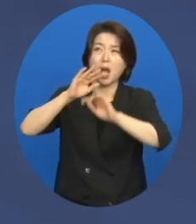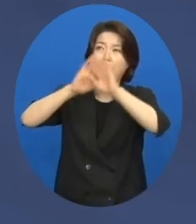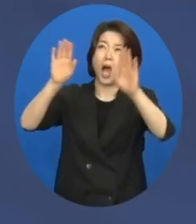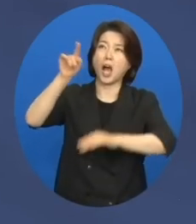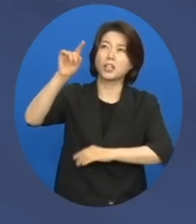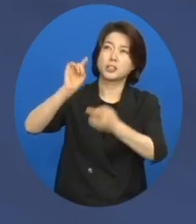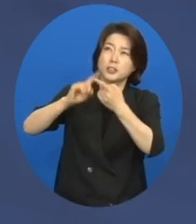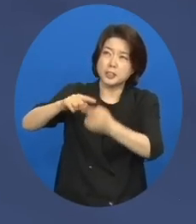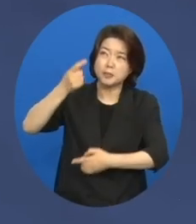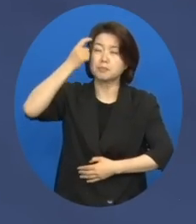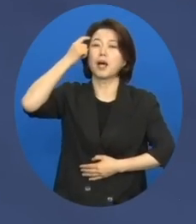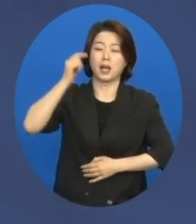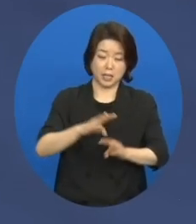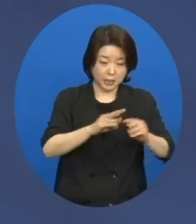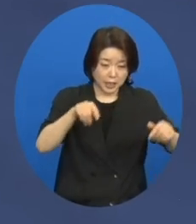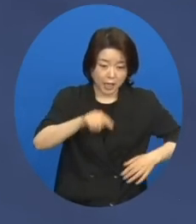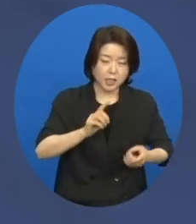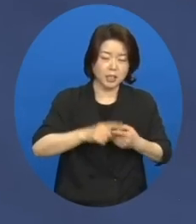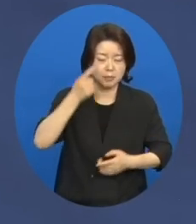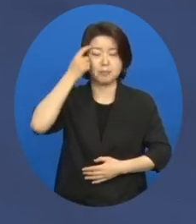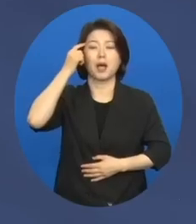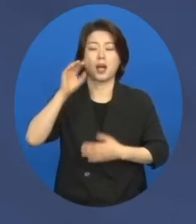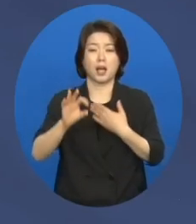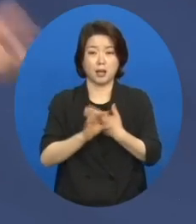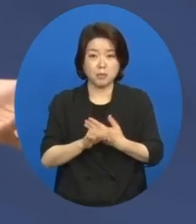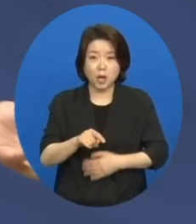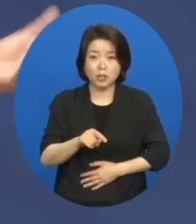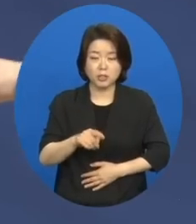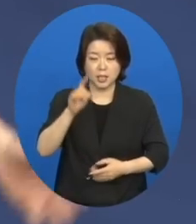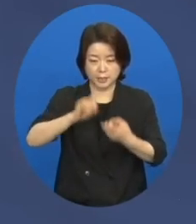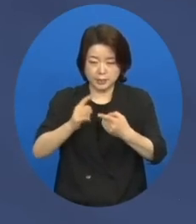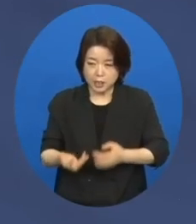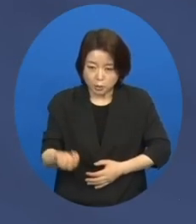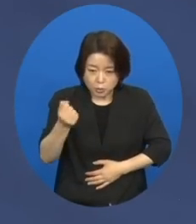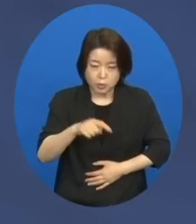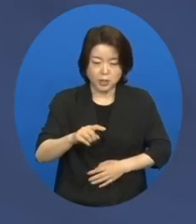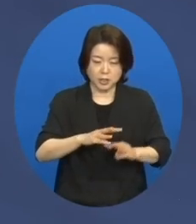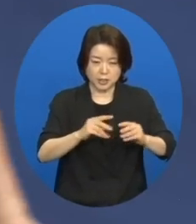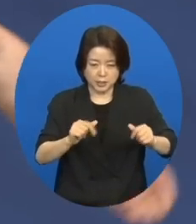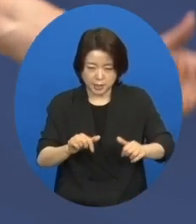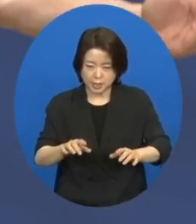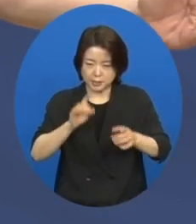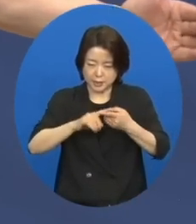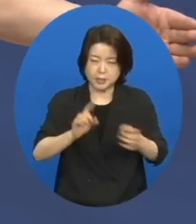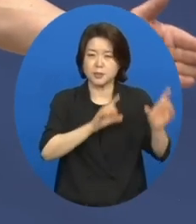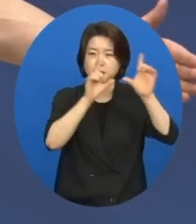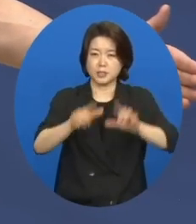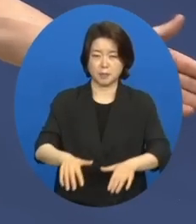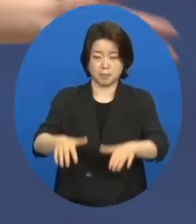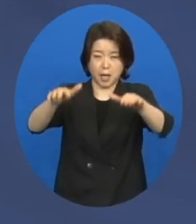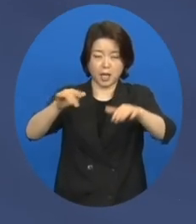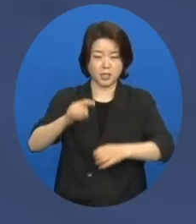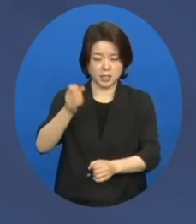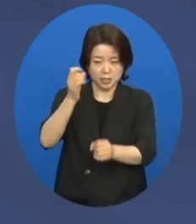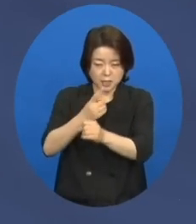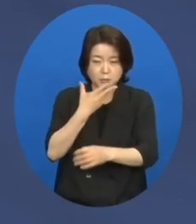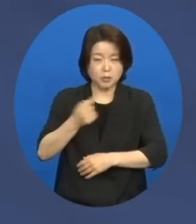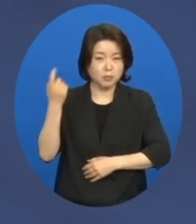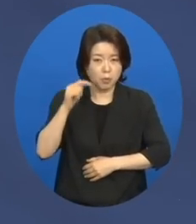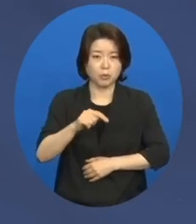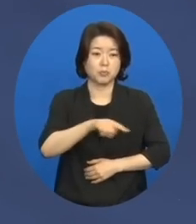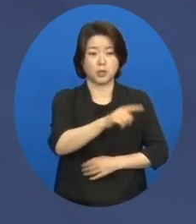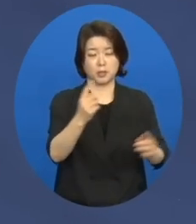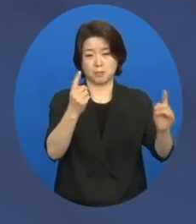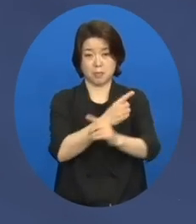줄 깨닫고 땅이 땅인 줄 알면 그러면 그대로 누리고 이 땅을 디디고 사는 것처럼 이미 이루어진 이 복음을 너의